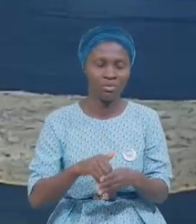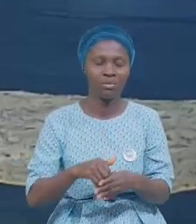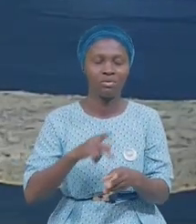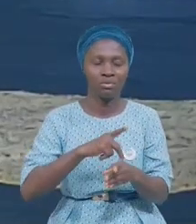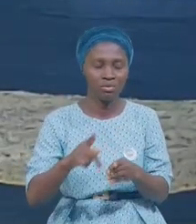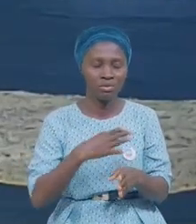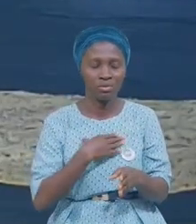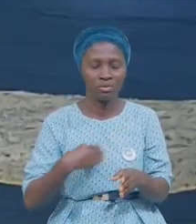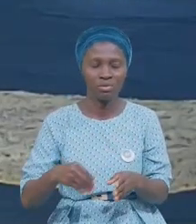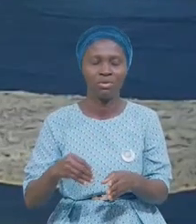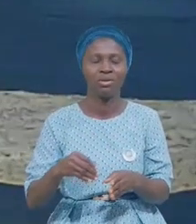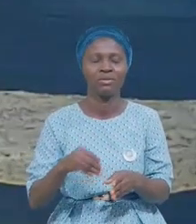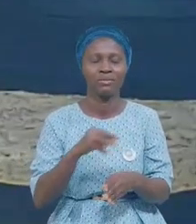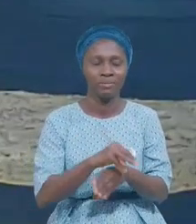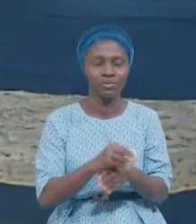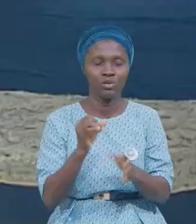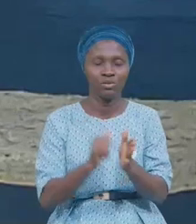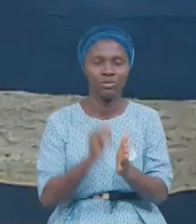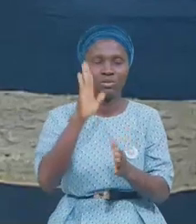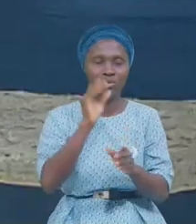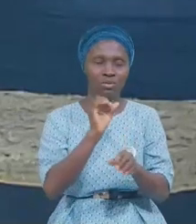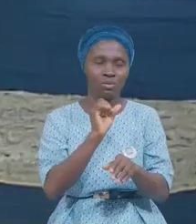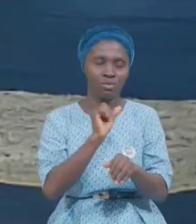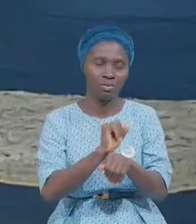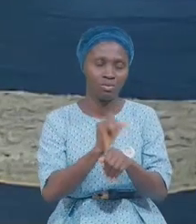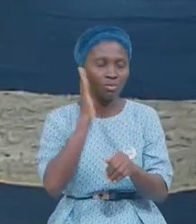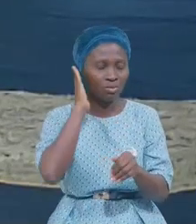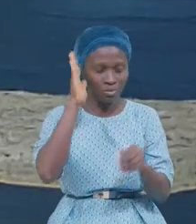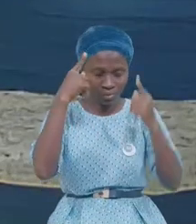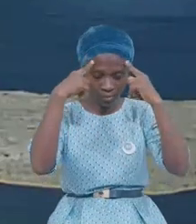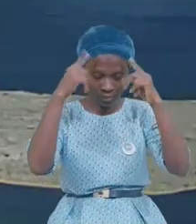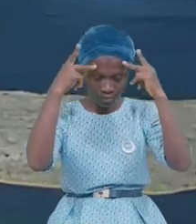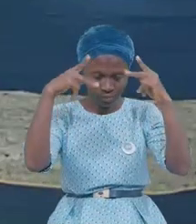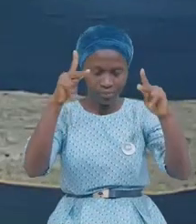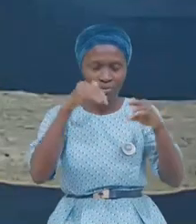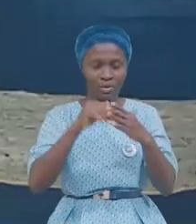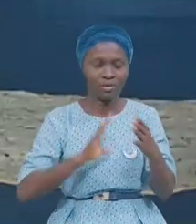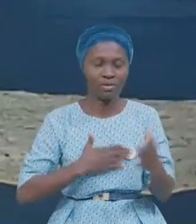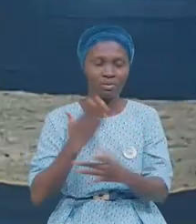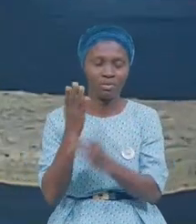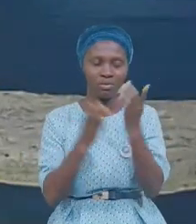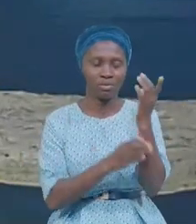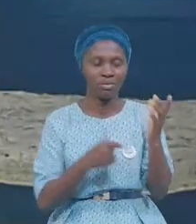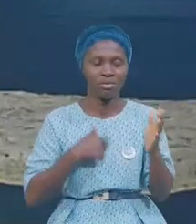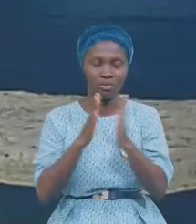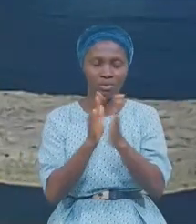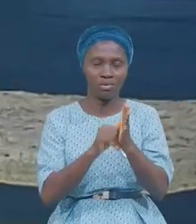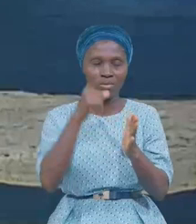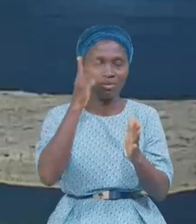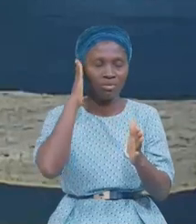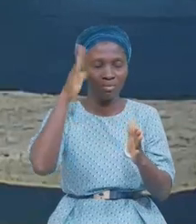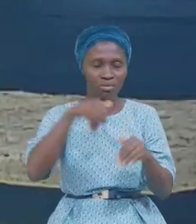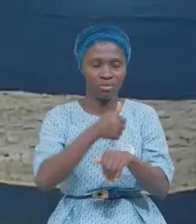afin que ton œuvre prospère entre nos mains. Nous prions, Seigneur, que tu confirmes ta grâce dans chaque vie,